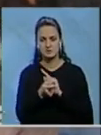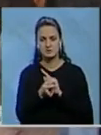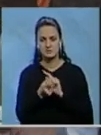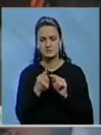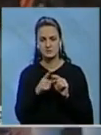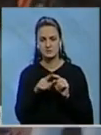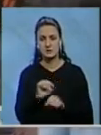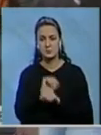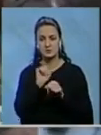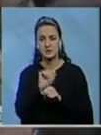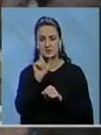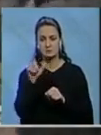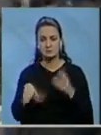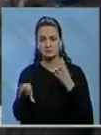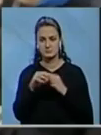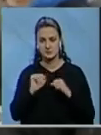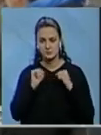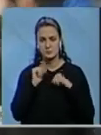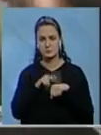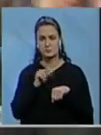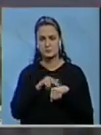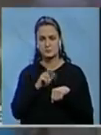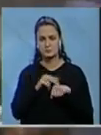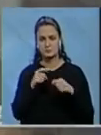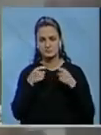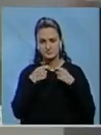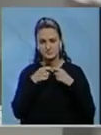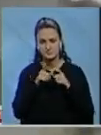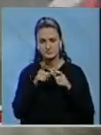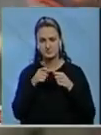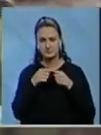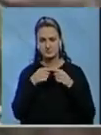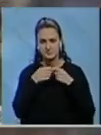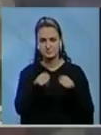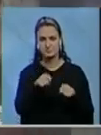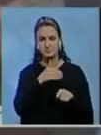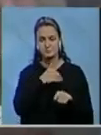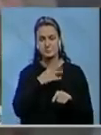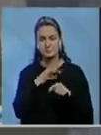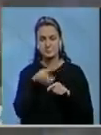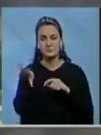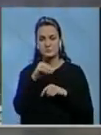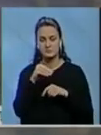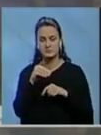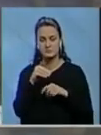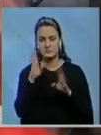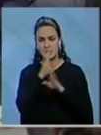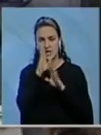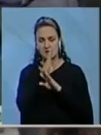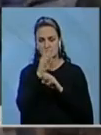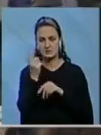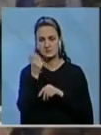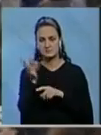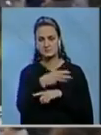ცნობით, დემონსტრანტებმა რამდენჯერმე სცადეს პოლიციელების კორდონის გარღვევა, რის შემდეგაც სამართალდამცველებმა ცრემლსადენი აირი გამოიყენეს.